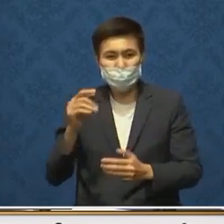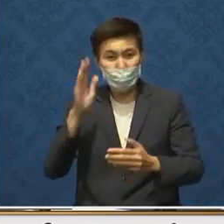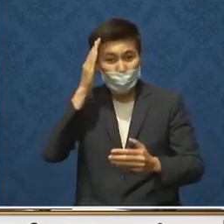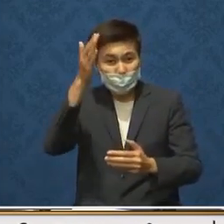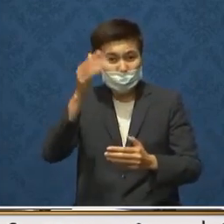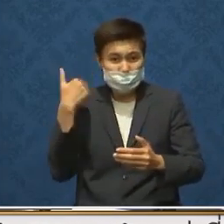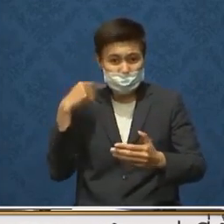ประทางครับ